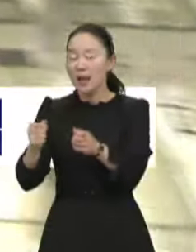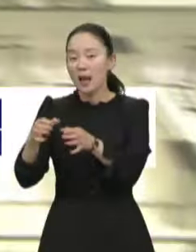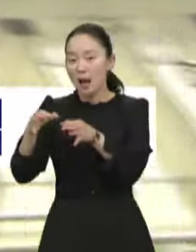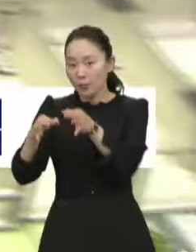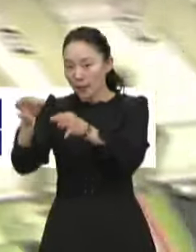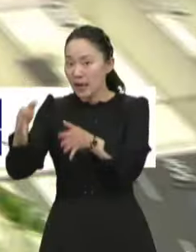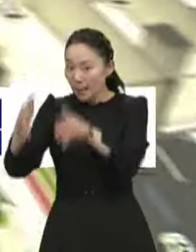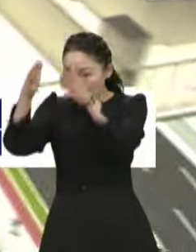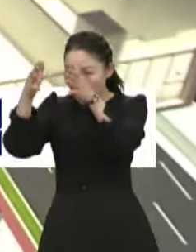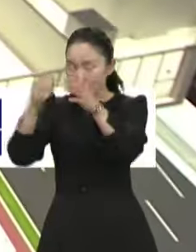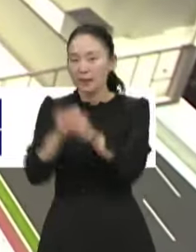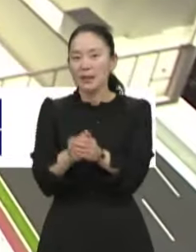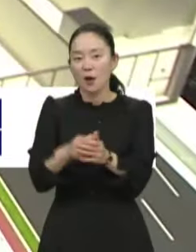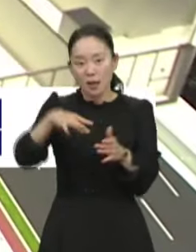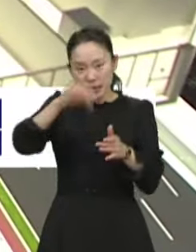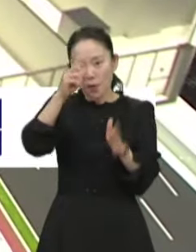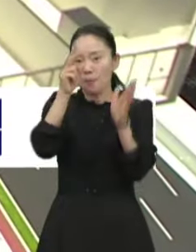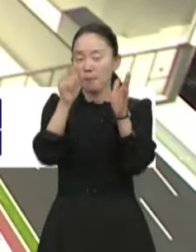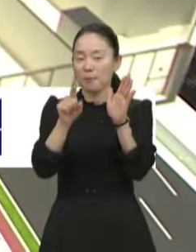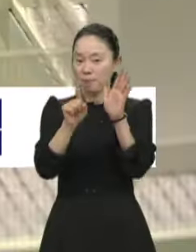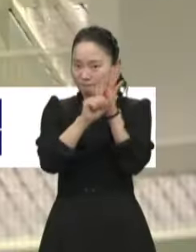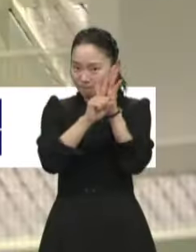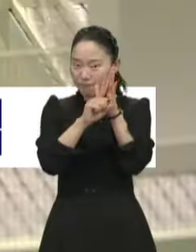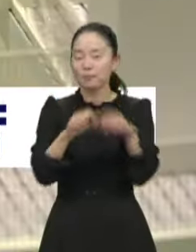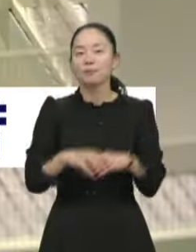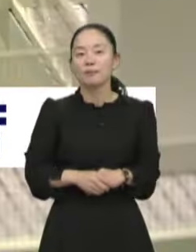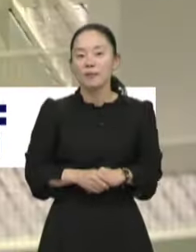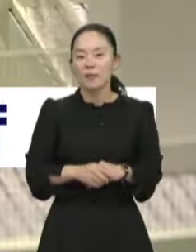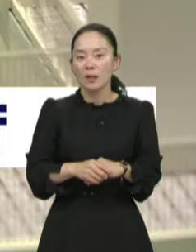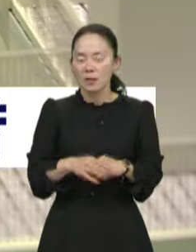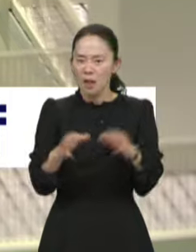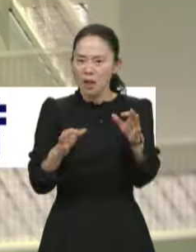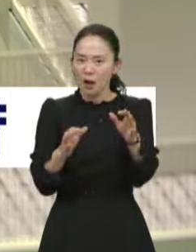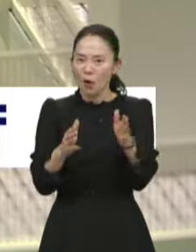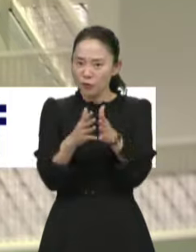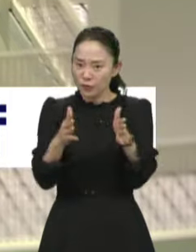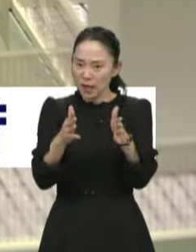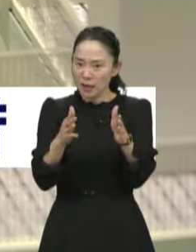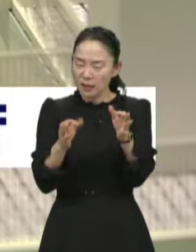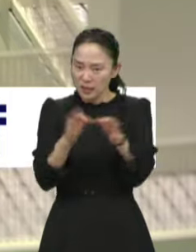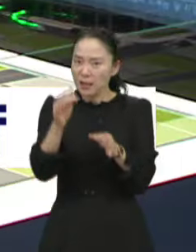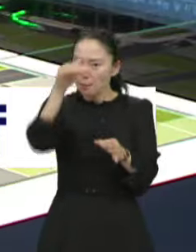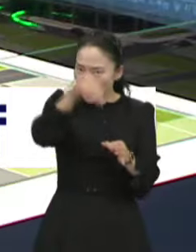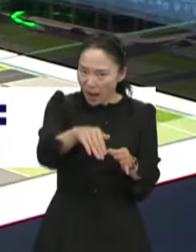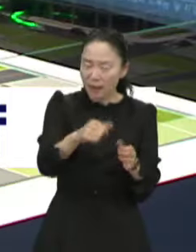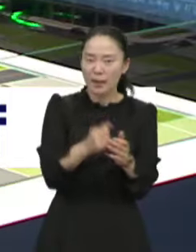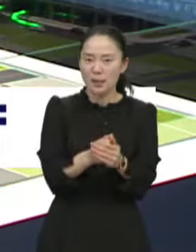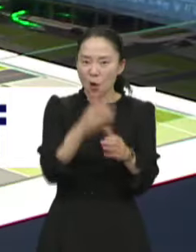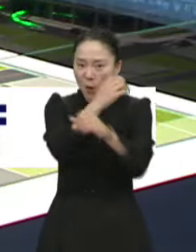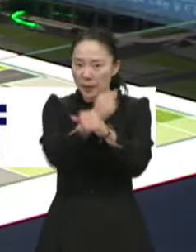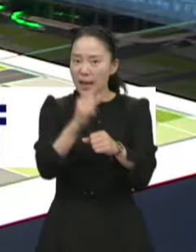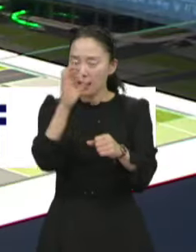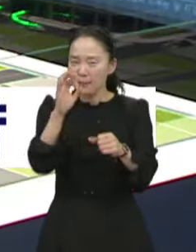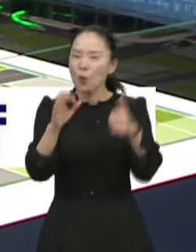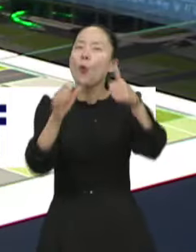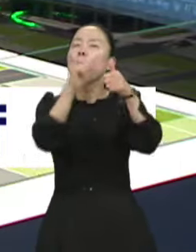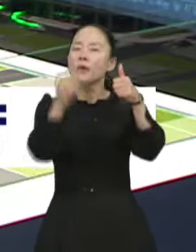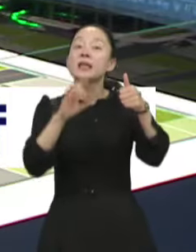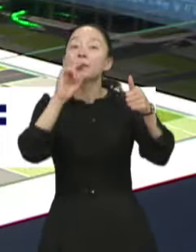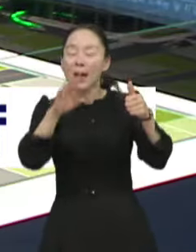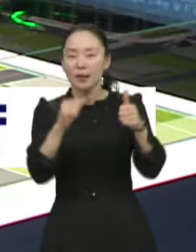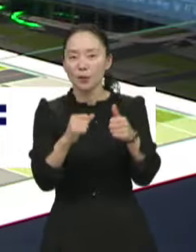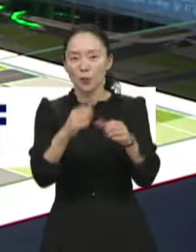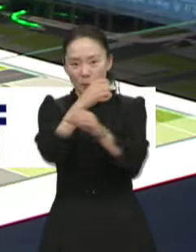47층짜리 주상복합이 첫 분양에 들어갑니다. 최근 침체된 주택시장을 감안해 공동주택의 경우 계약금 5%만으로